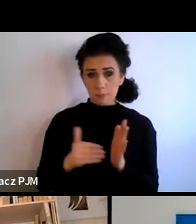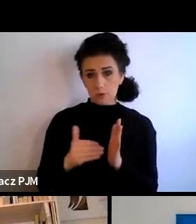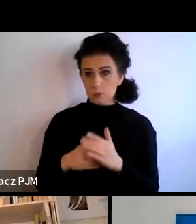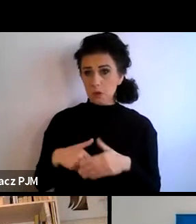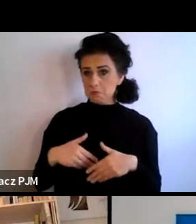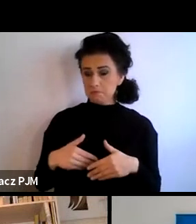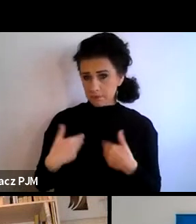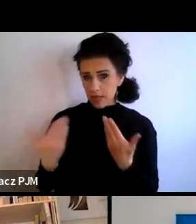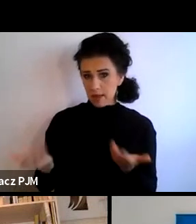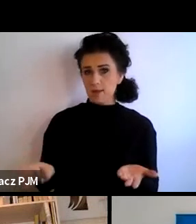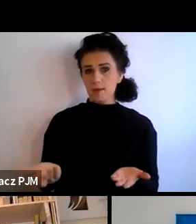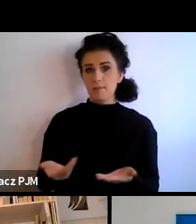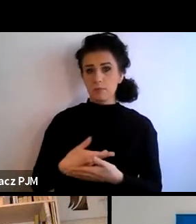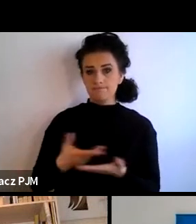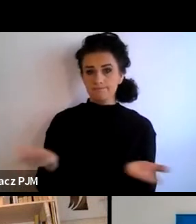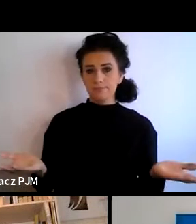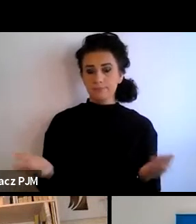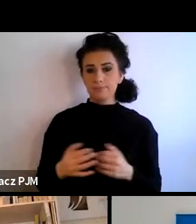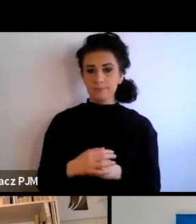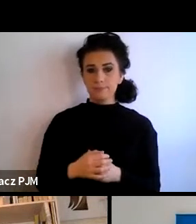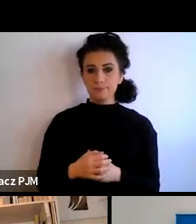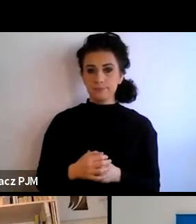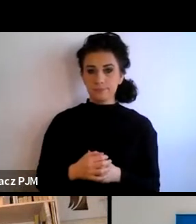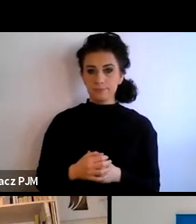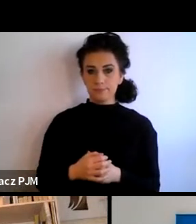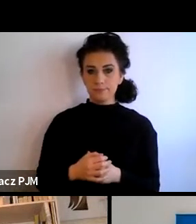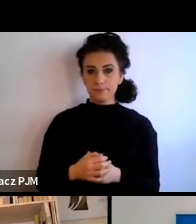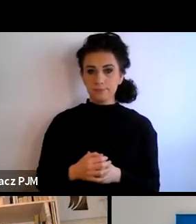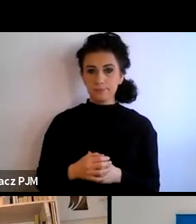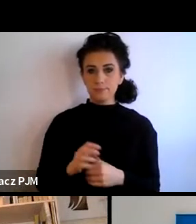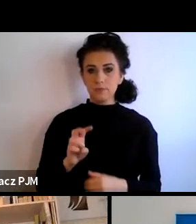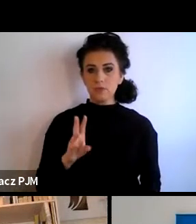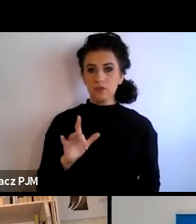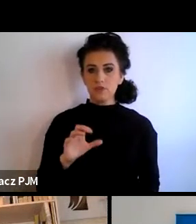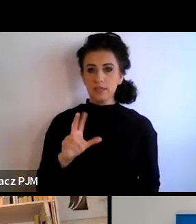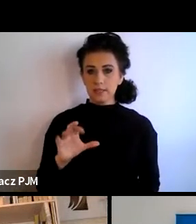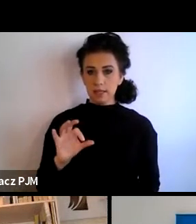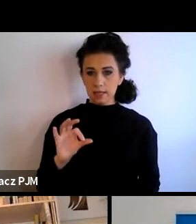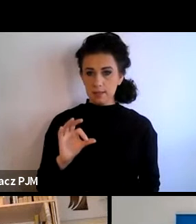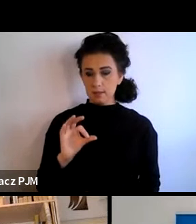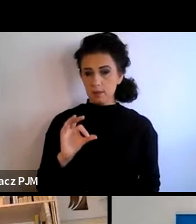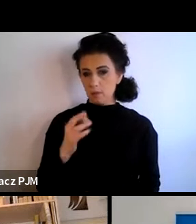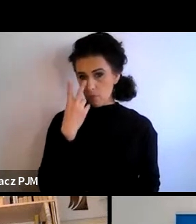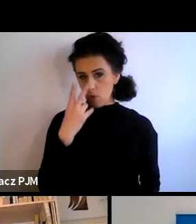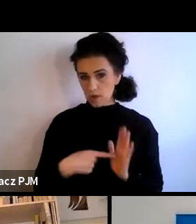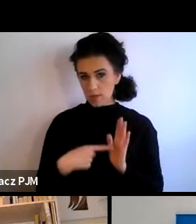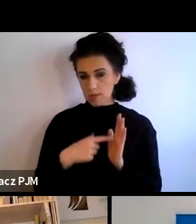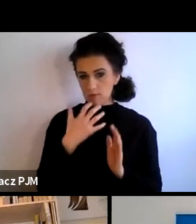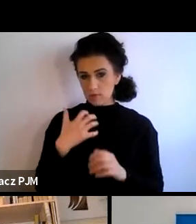No jednak tak jak to ten wykres pokazywał, 55% to jednak jest asysta zdalna,